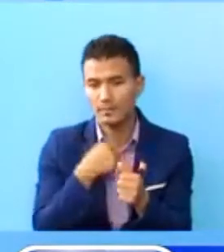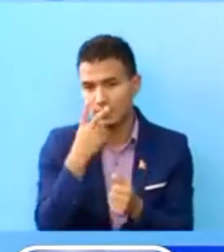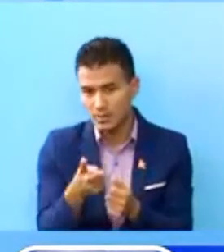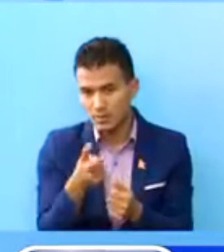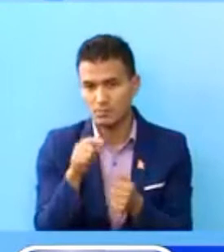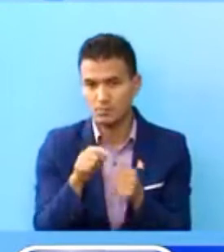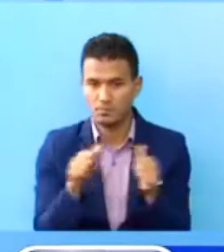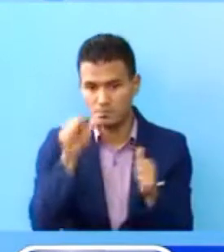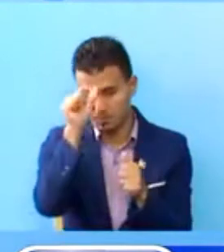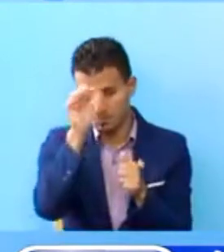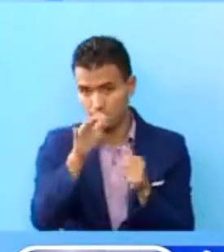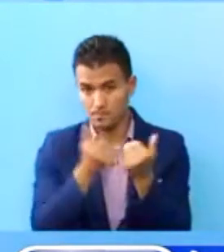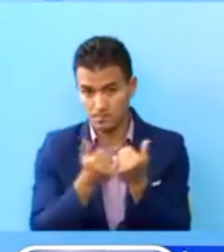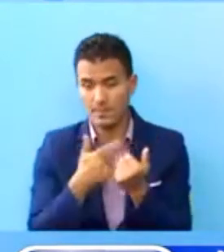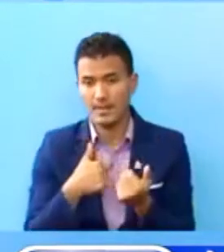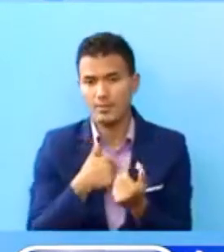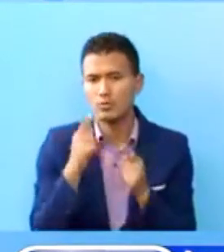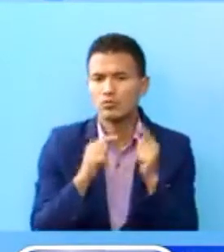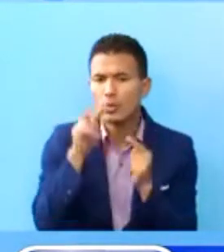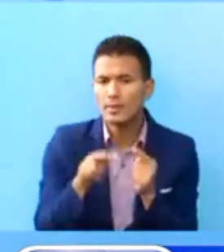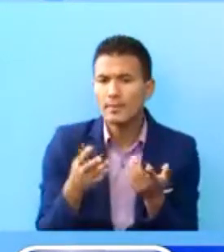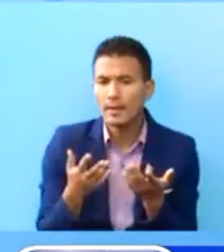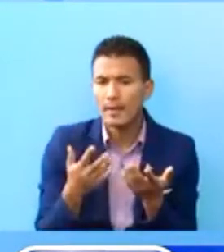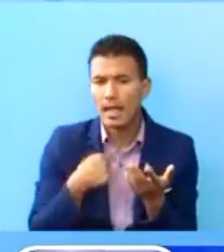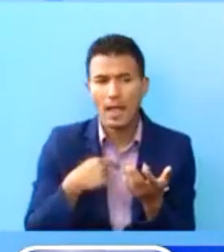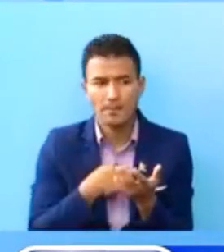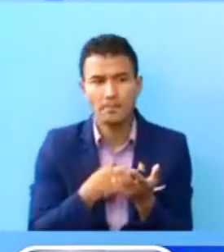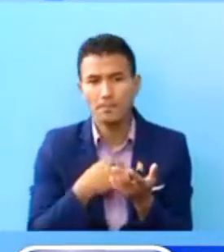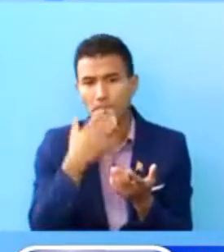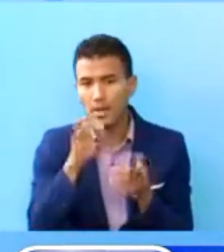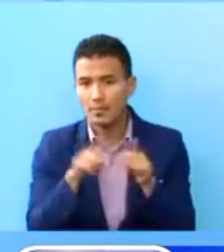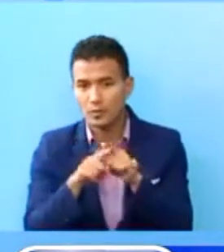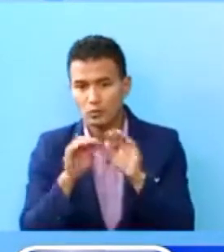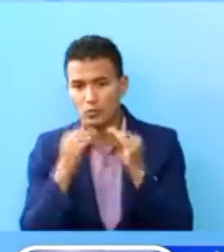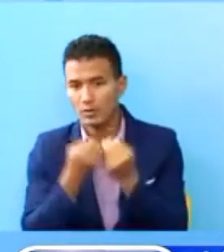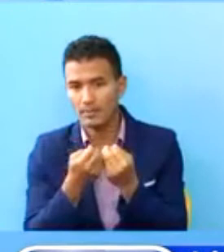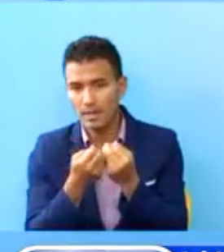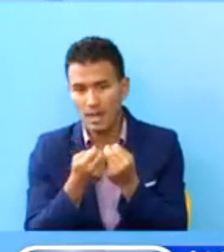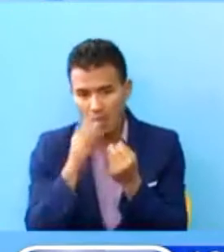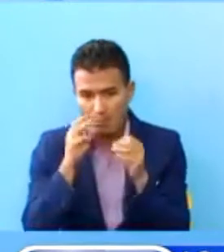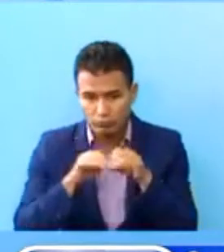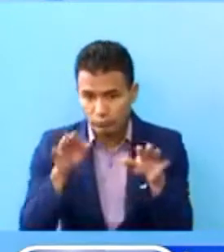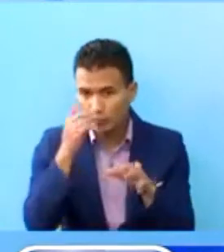त्यसको इन्फर्मेसन दिएर हामीलाई कुन स्थितिमा हो त, साँच्चीकै हामीलाई कम्युनिटी त जान